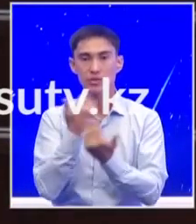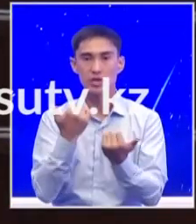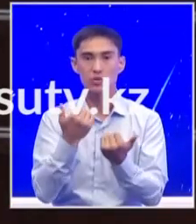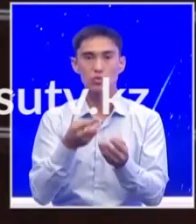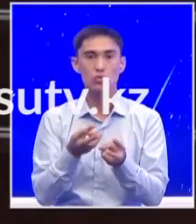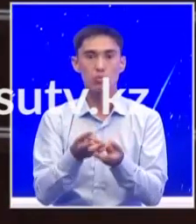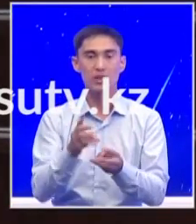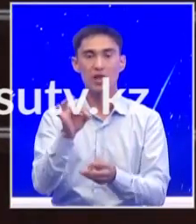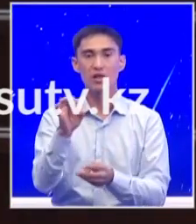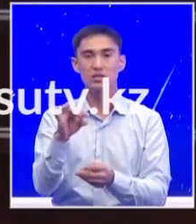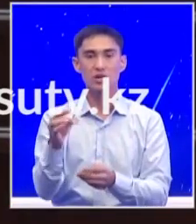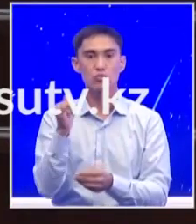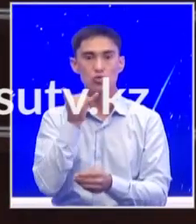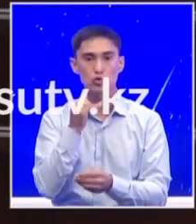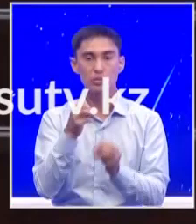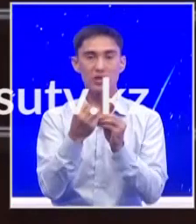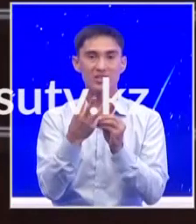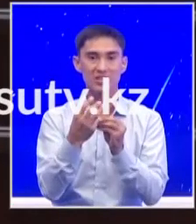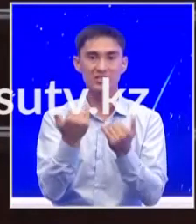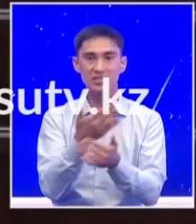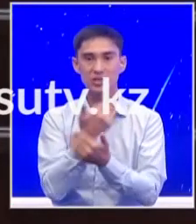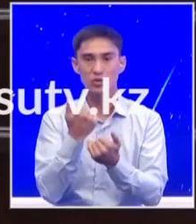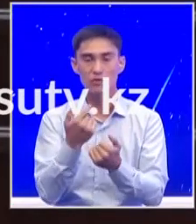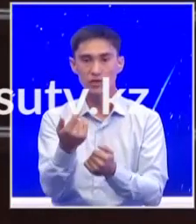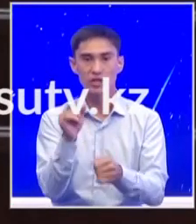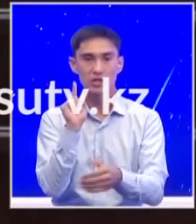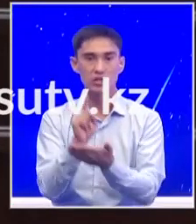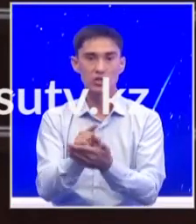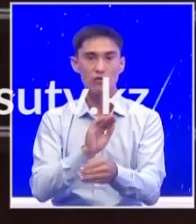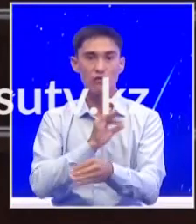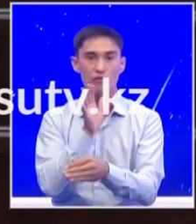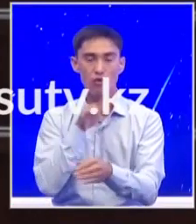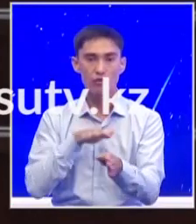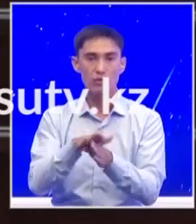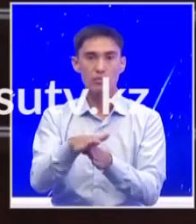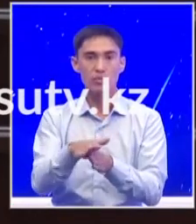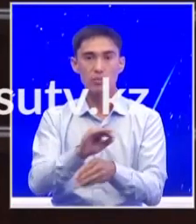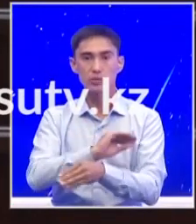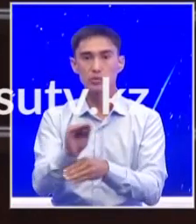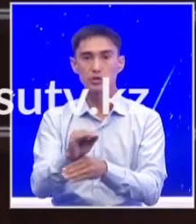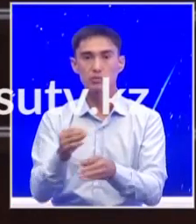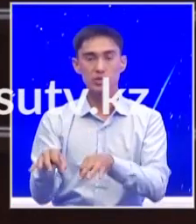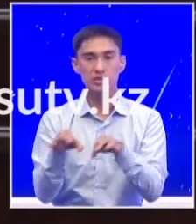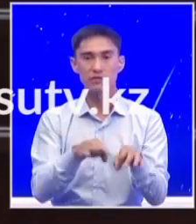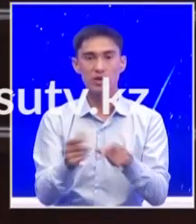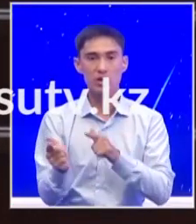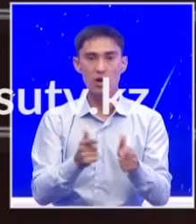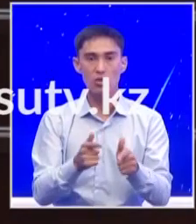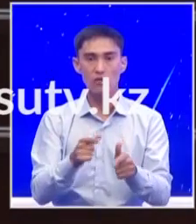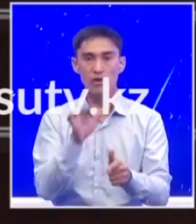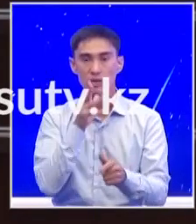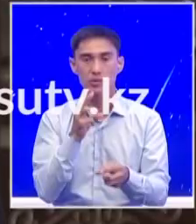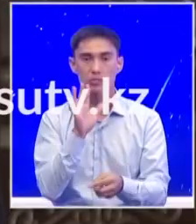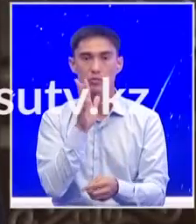В Талгарском и Уйгурском на 13. Вы должны вовремя обеспечить поставки. К 1 октября все учреждения должны быть готовы к отопительному